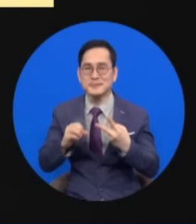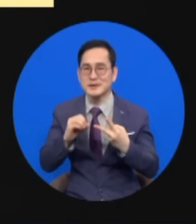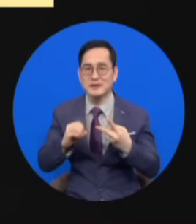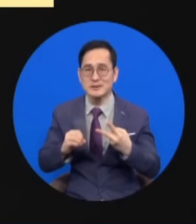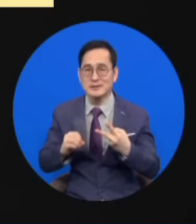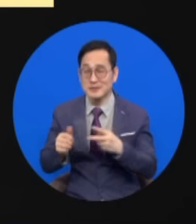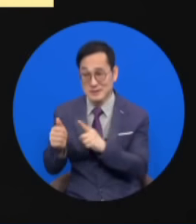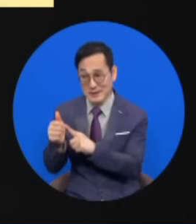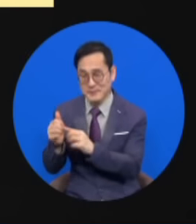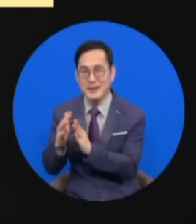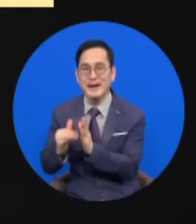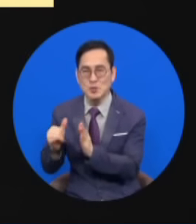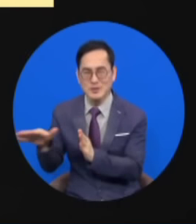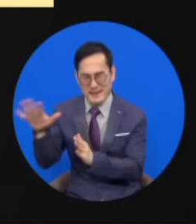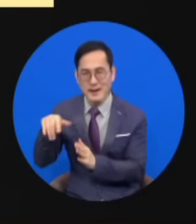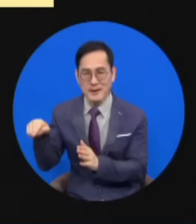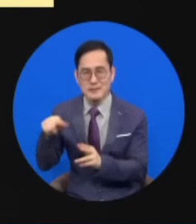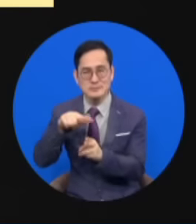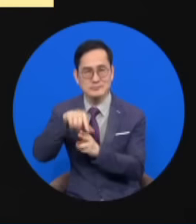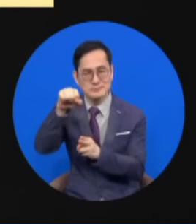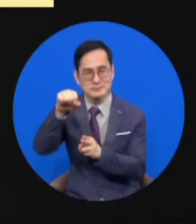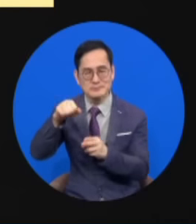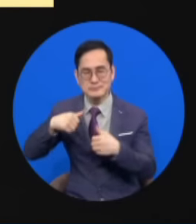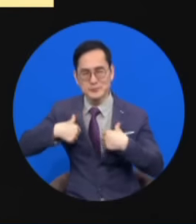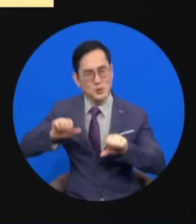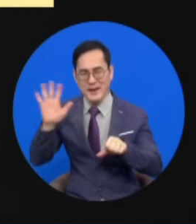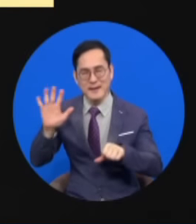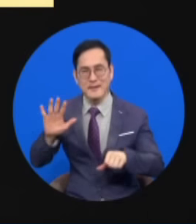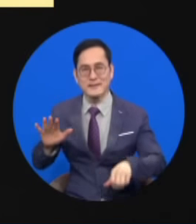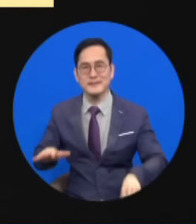가족들은 사퇴는 없다라고 버티고 있는 가운데